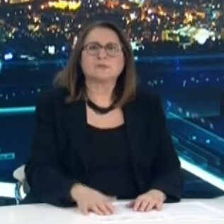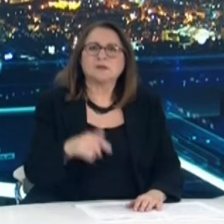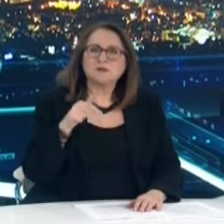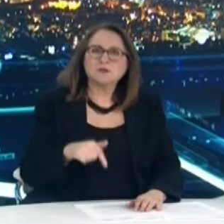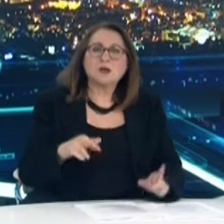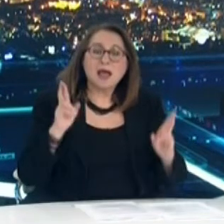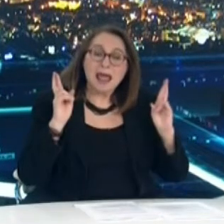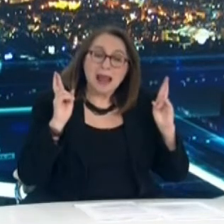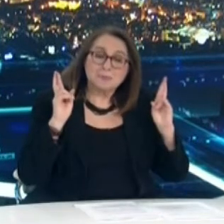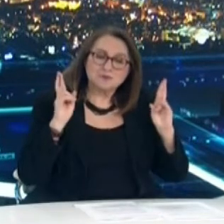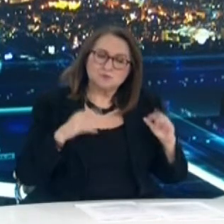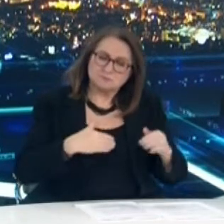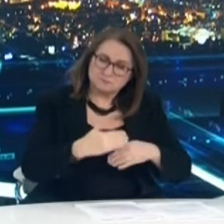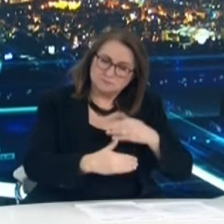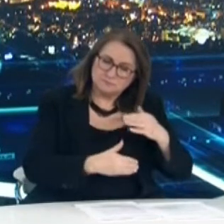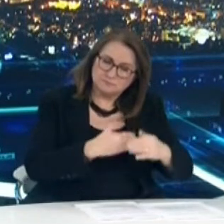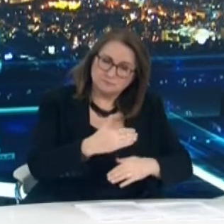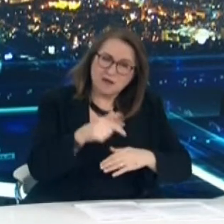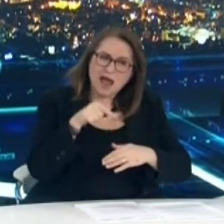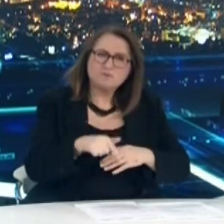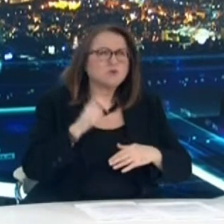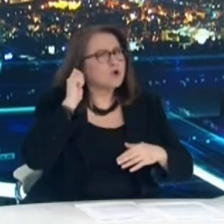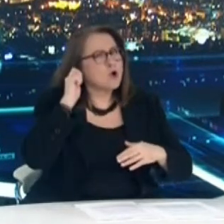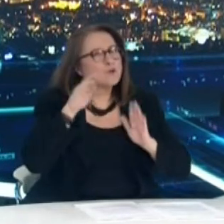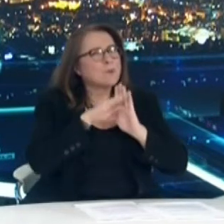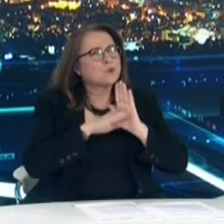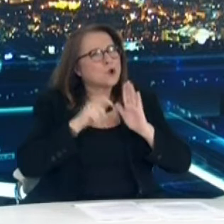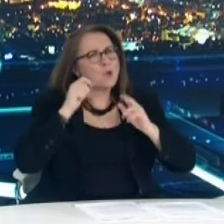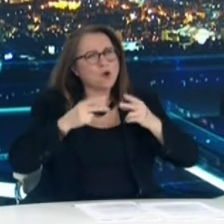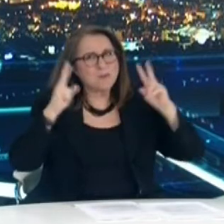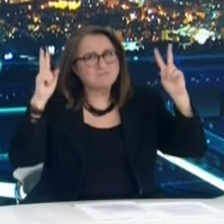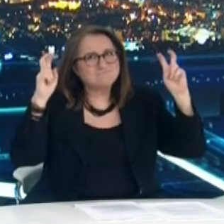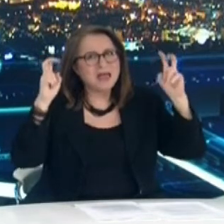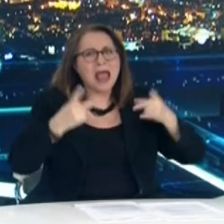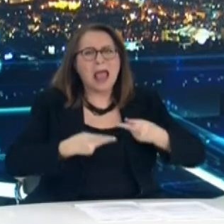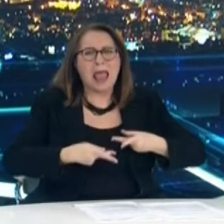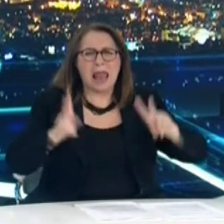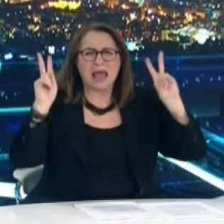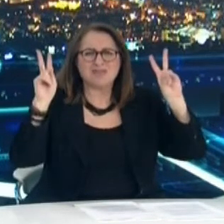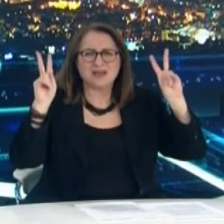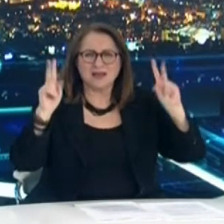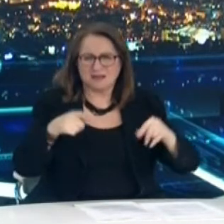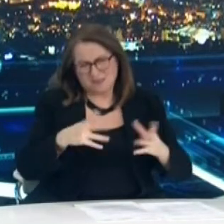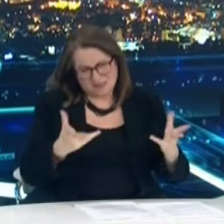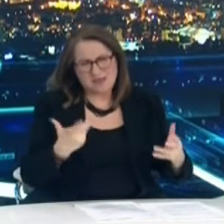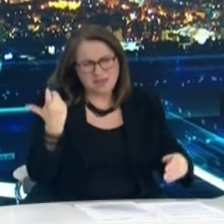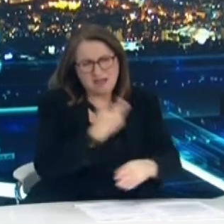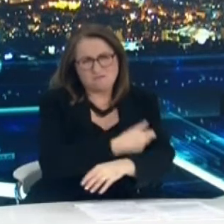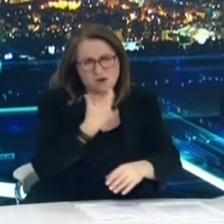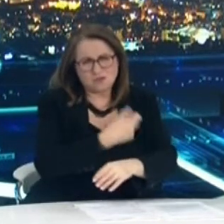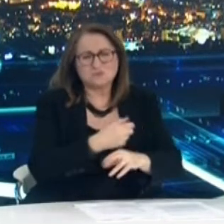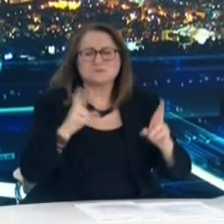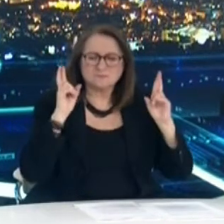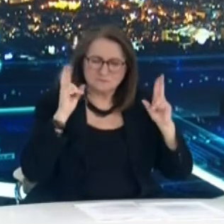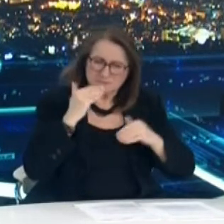ξεκινήσει. Με την επιχείρηση Ελευθερία κάνουμε κάθε μέρα και ένα βήμα προς το τέλος της πανδημίας και την άρση των περιορισμών που μας έχει επιβάλει.